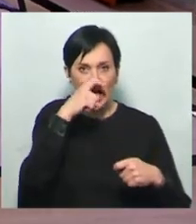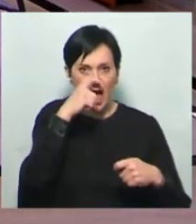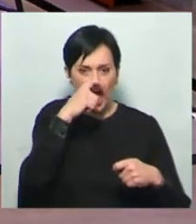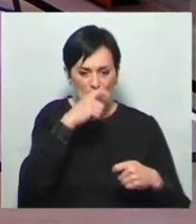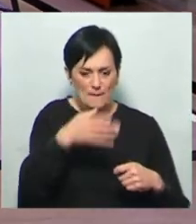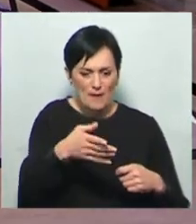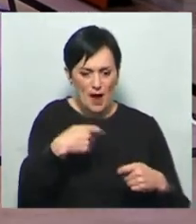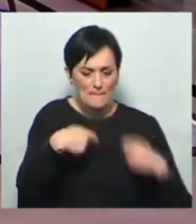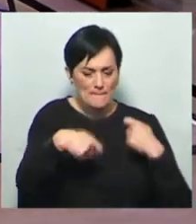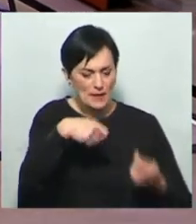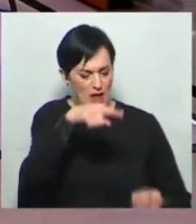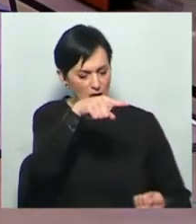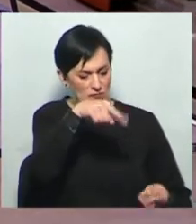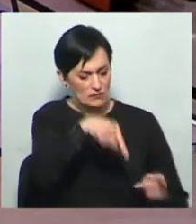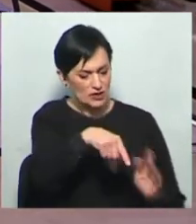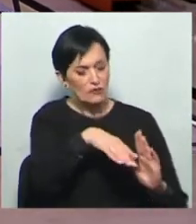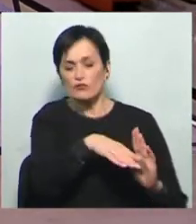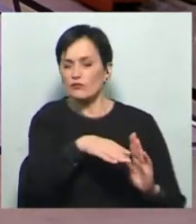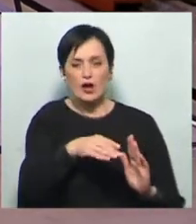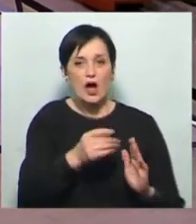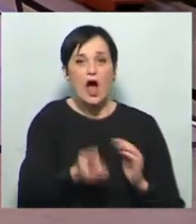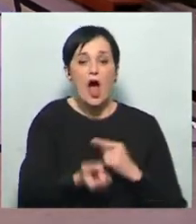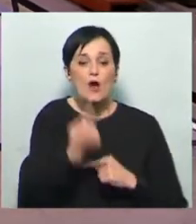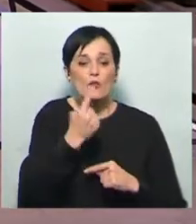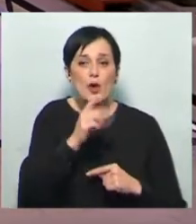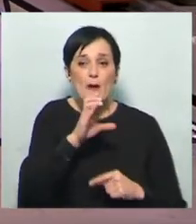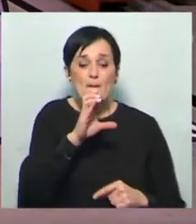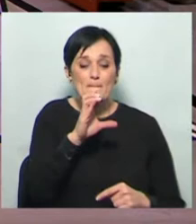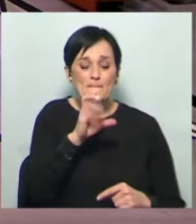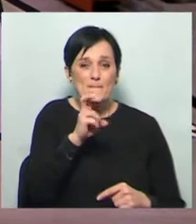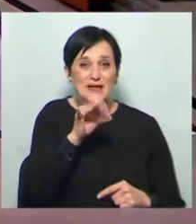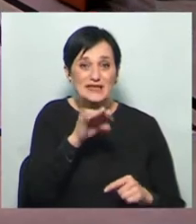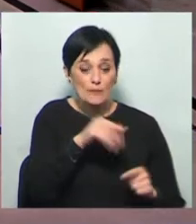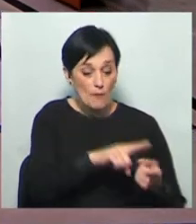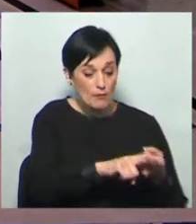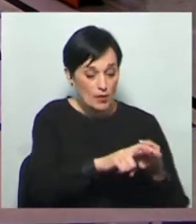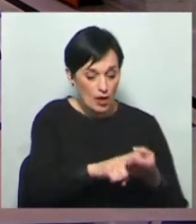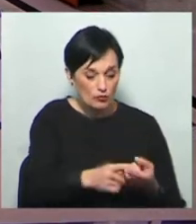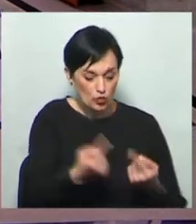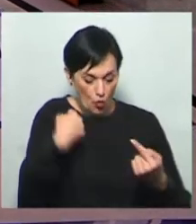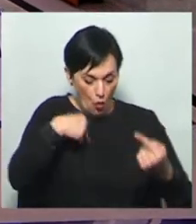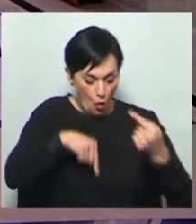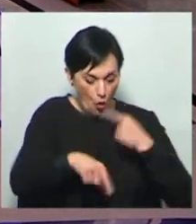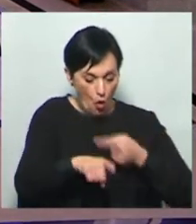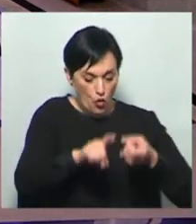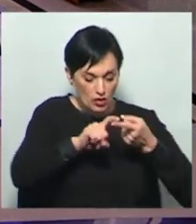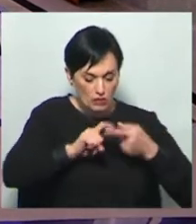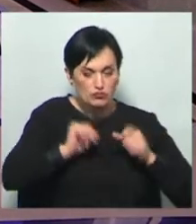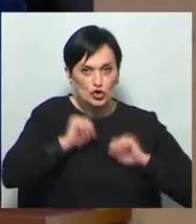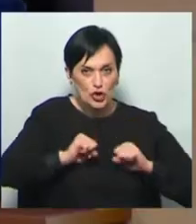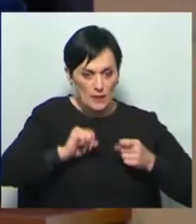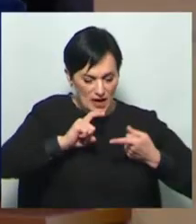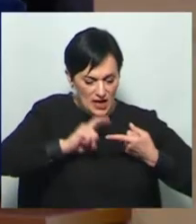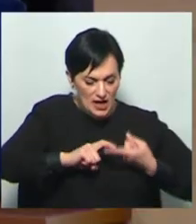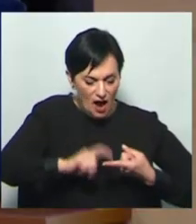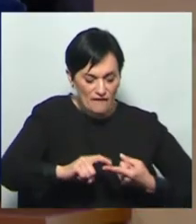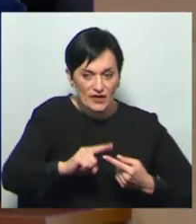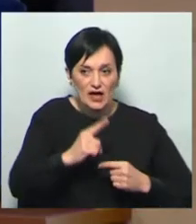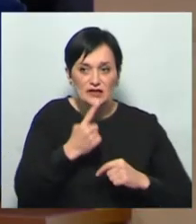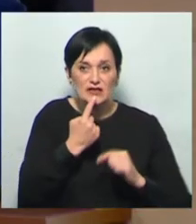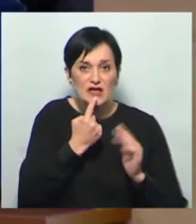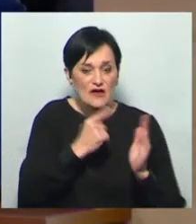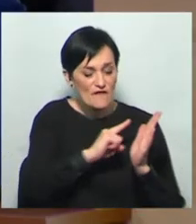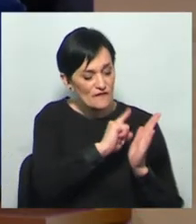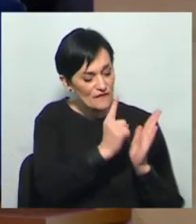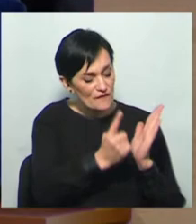რაც სრულიად წარმოუდგენელია, აღმოჩნდა, რომ ეს ბისფენოლი გადადის ორგანიზმში და მან შეიძლება გარკვეული გავლენა იქონიოს ვენების